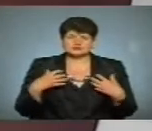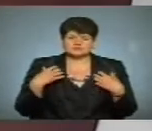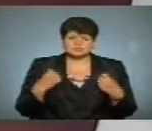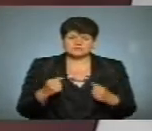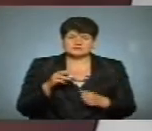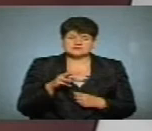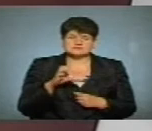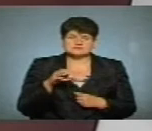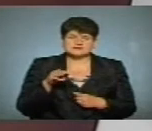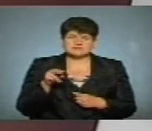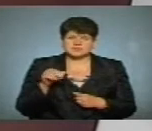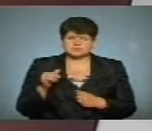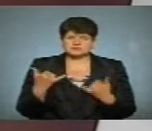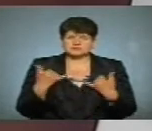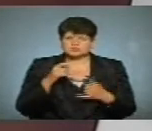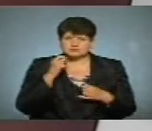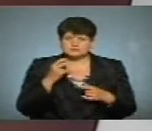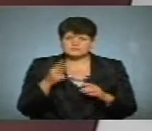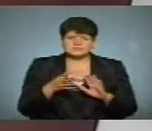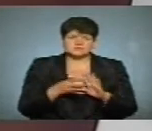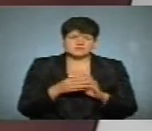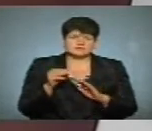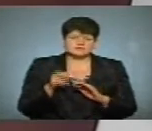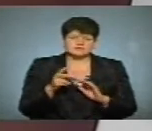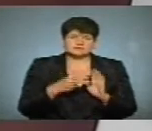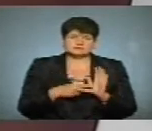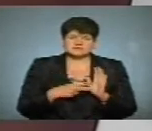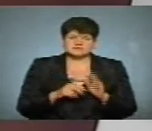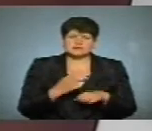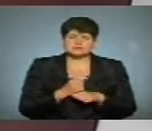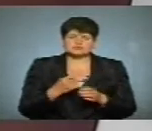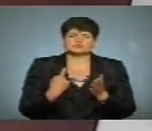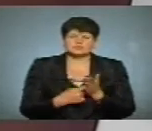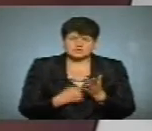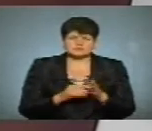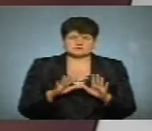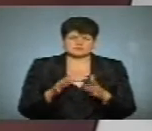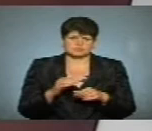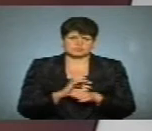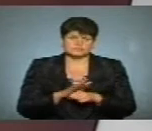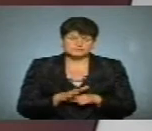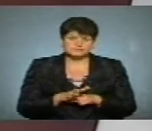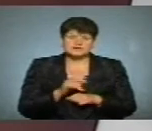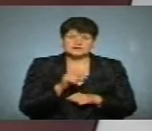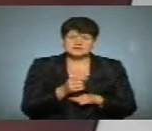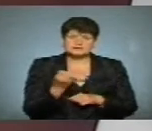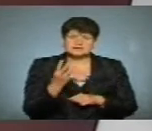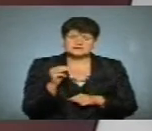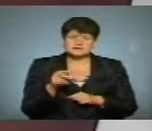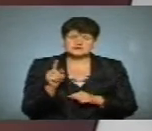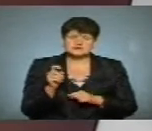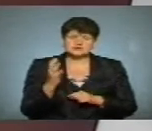Максим Степанов, на сьогодні в Україні 29 070 лабораторно підтверджених випадків COVID-19. З них